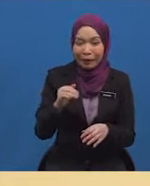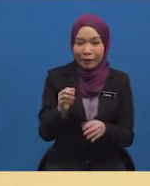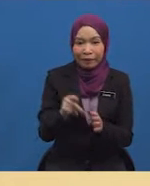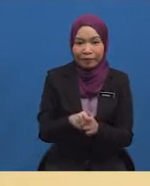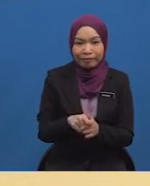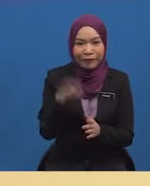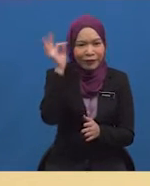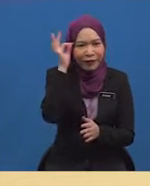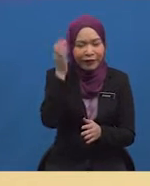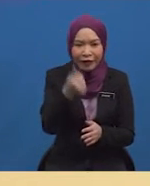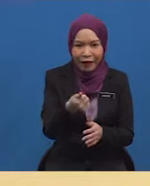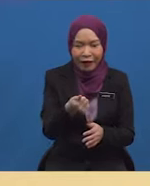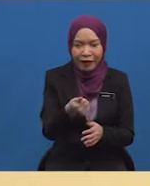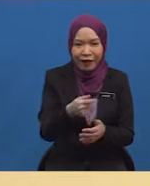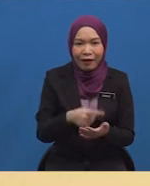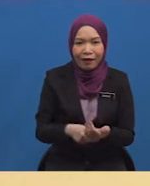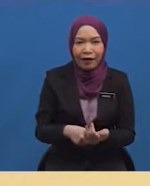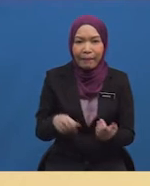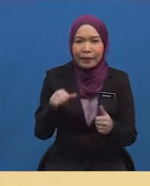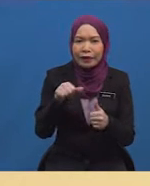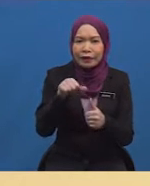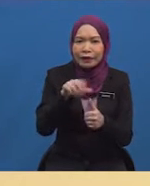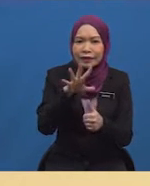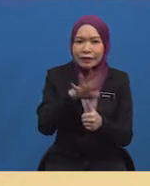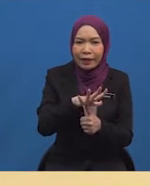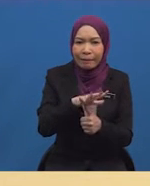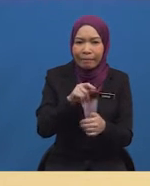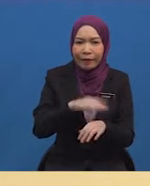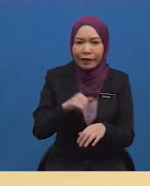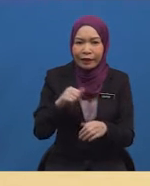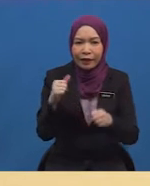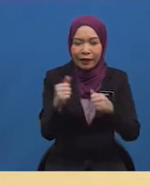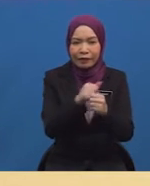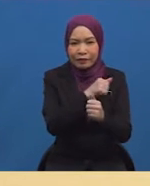kesan pembangunan di tempat tersebut terhadap alam sekitar?